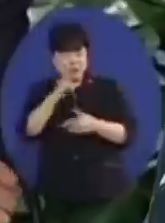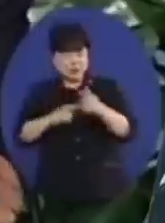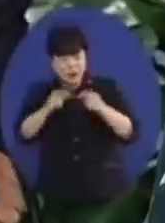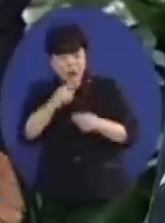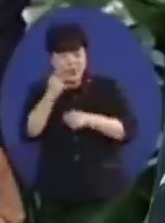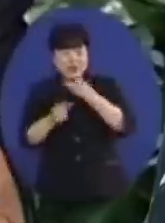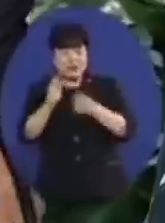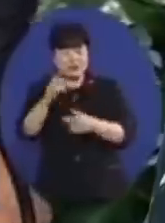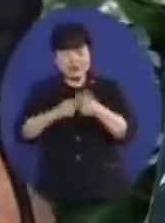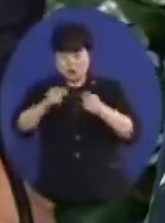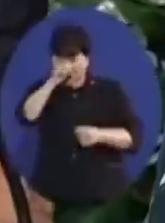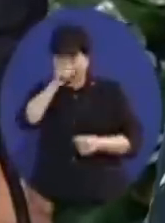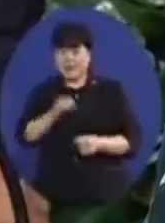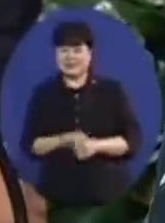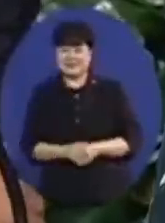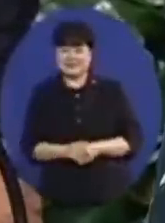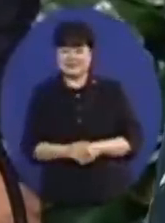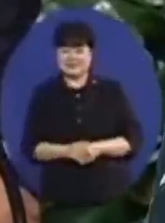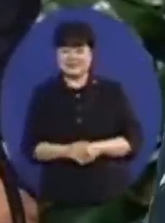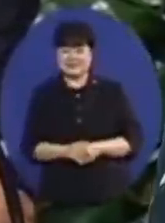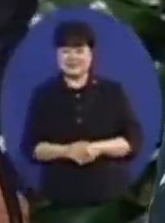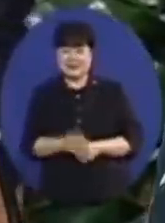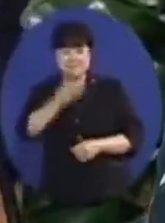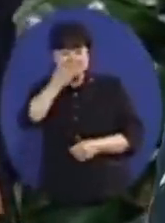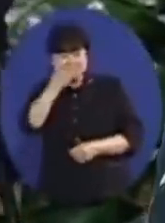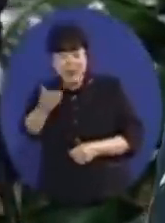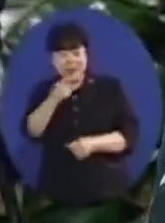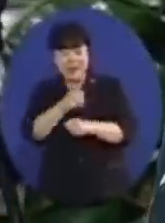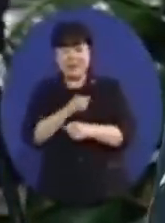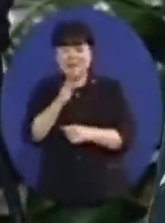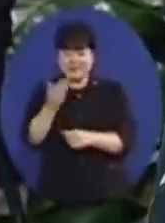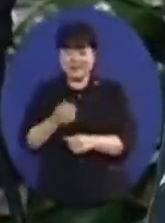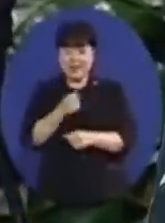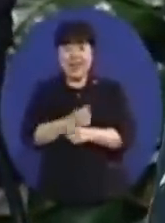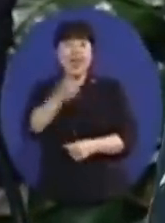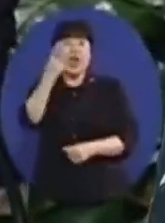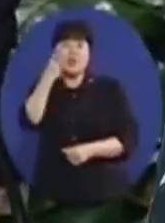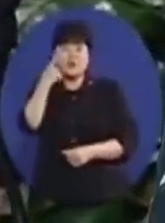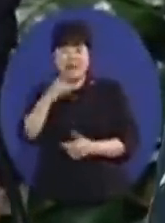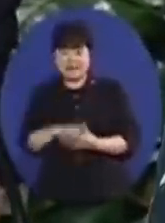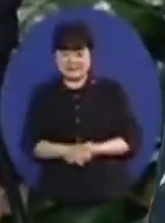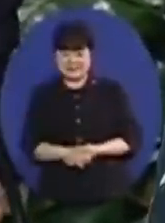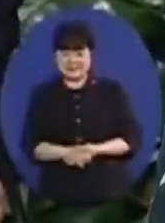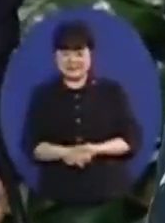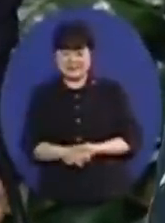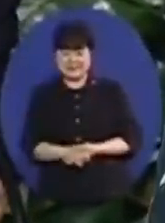몇 년은 금년보다 나아진 할 수 있다 하면 된다 해보자